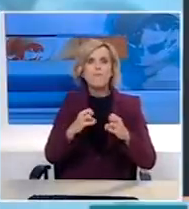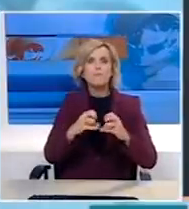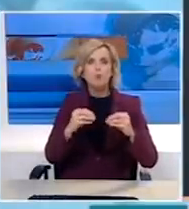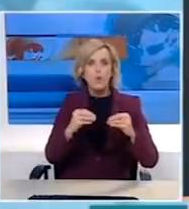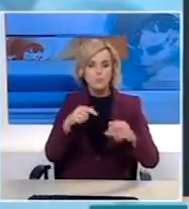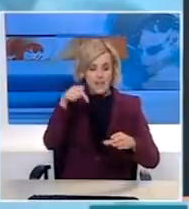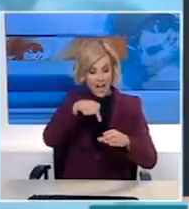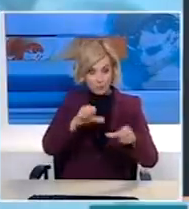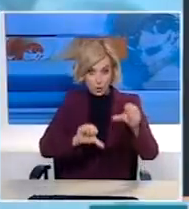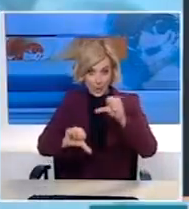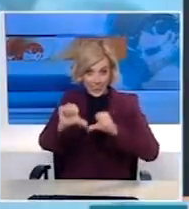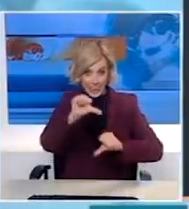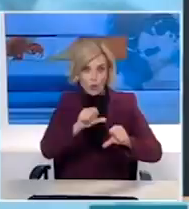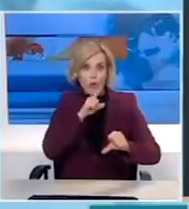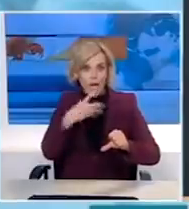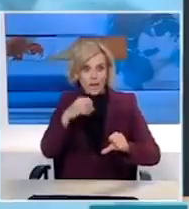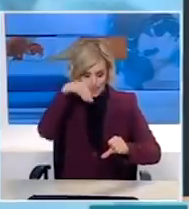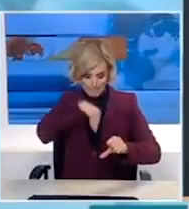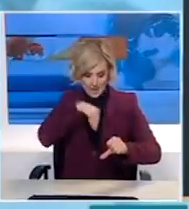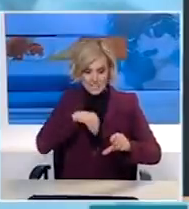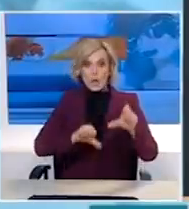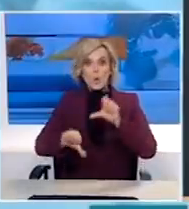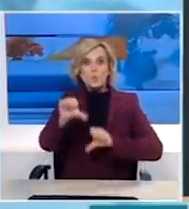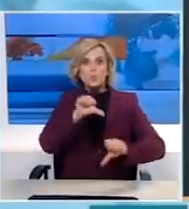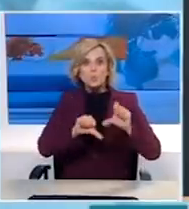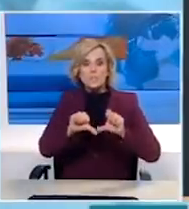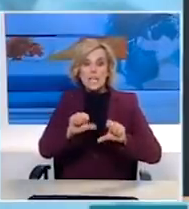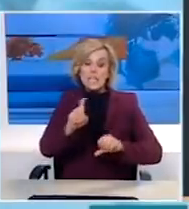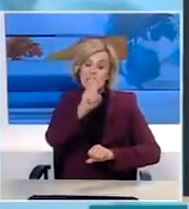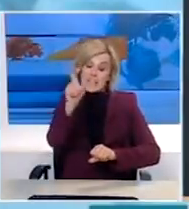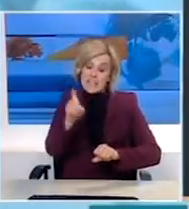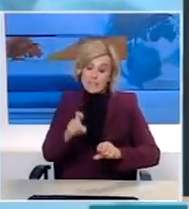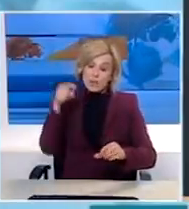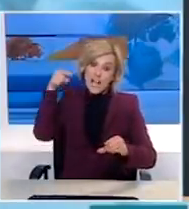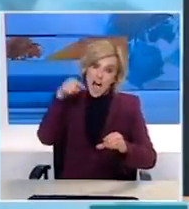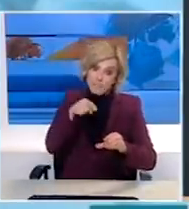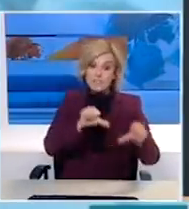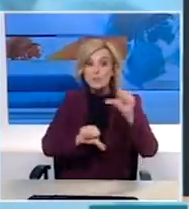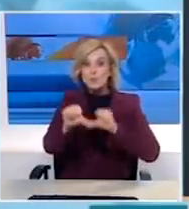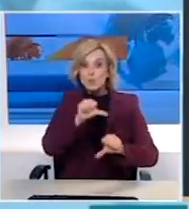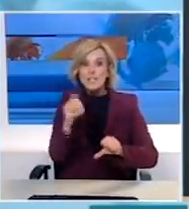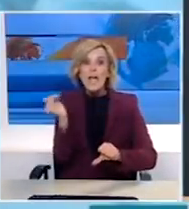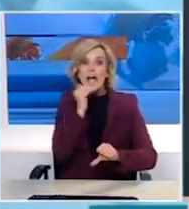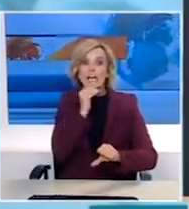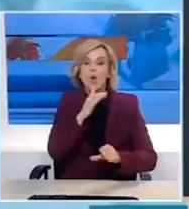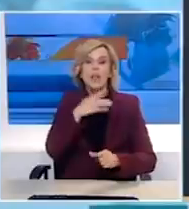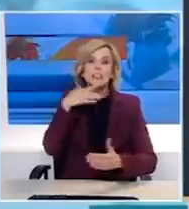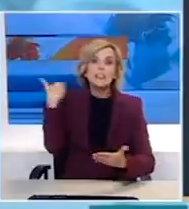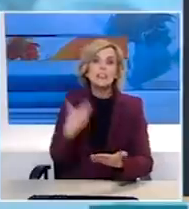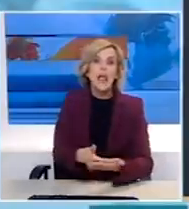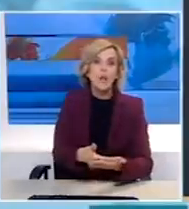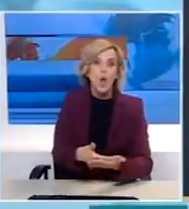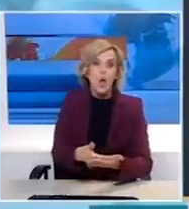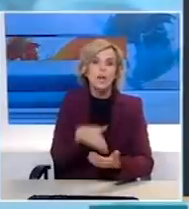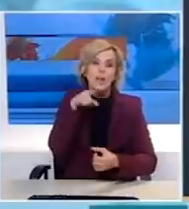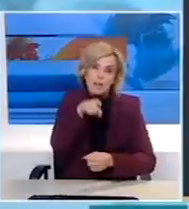ονομάζουμε επιφανειοδραστικό παράγοντα και μπορεί γρήγορα να εξαντλείται σε αυτούς τους ασθενείς που έχουν μολυνθεί με τον κορονοϊό και δεν πάνε τόσο καλά ακόμα